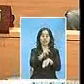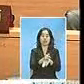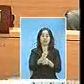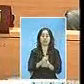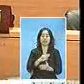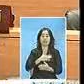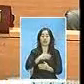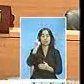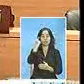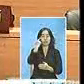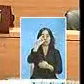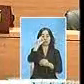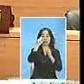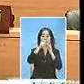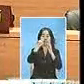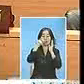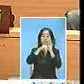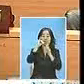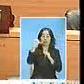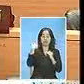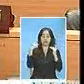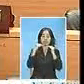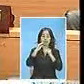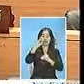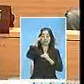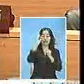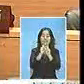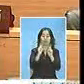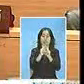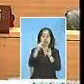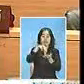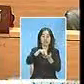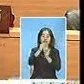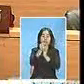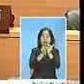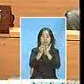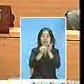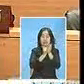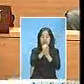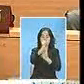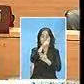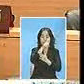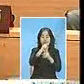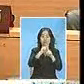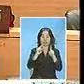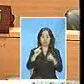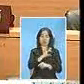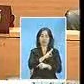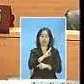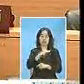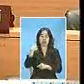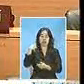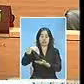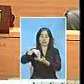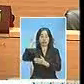าท่านสุนัยเนี่ยนะครับใช้สิทธิ์ในการเป็นกรรมาธิการลุกขึ้นมาชี้แจงเพื่อนสมาชิกที่เขาแปรยติไว้หรือส